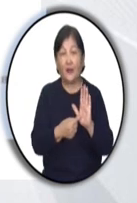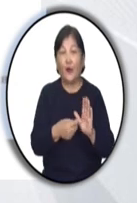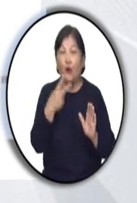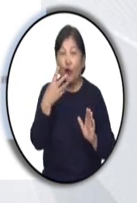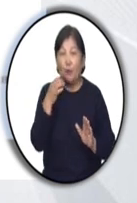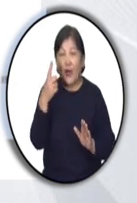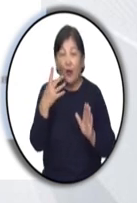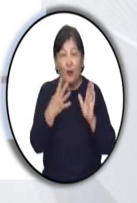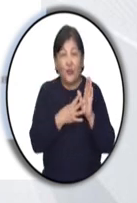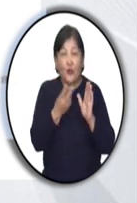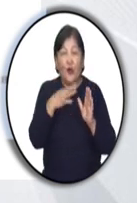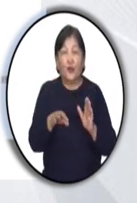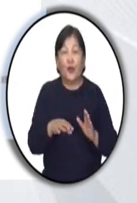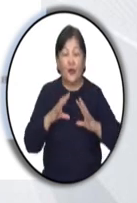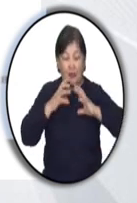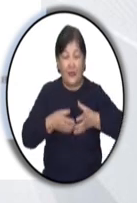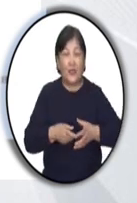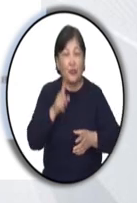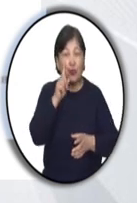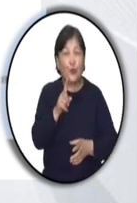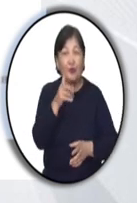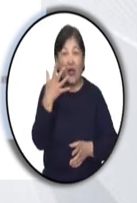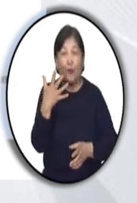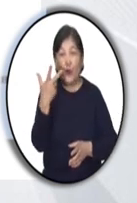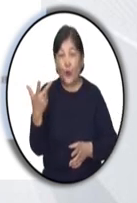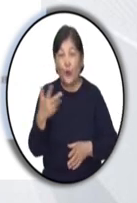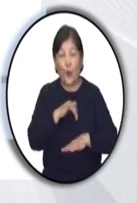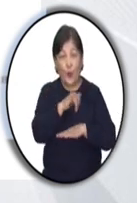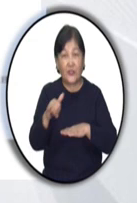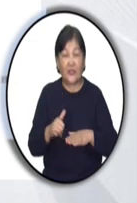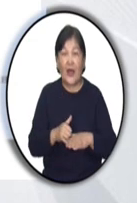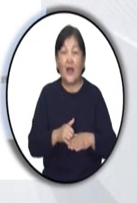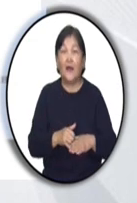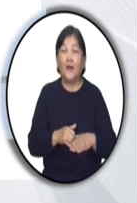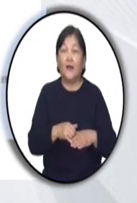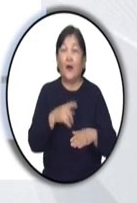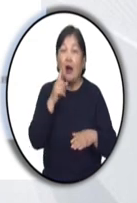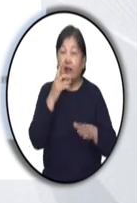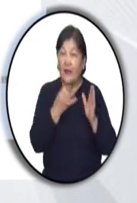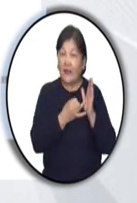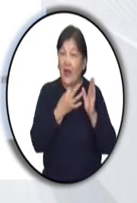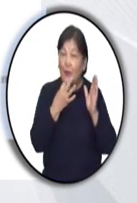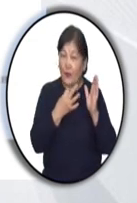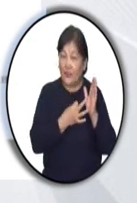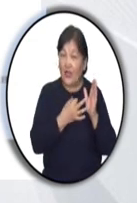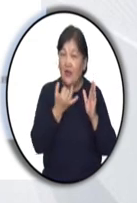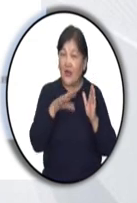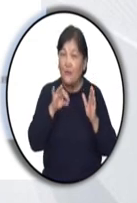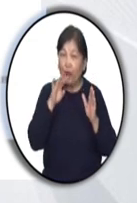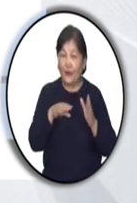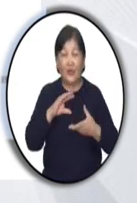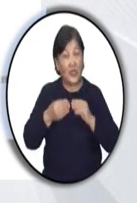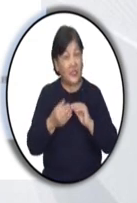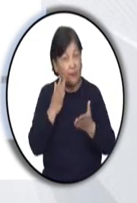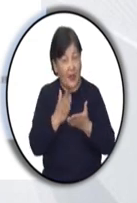За 2019 оны байдлаар манай улс дэлхийн 153 улстай импорт 78 улстай